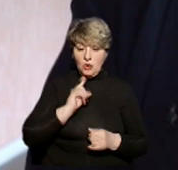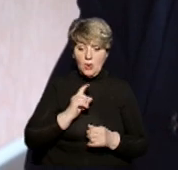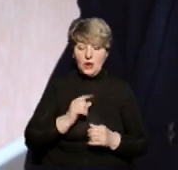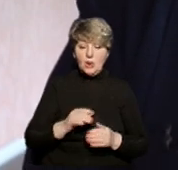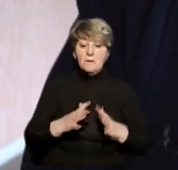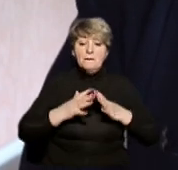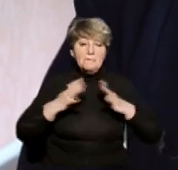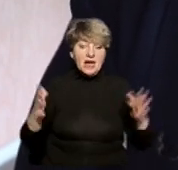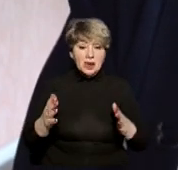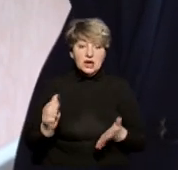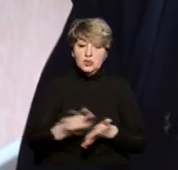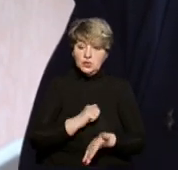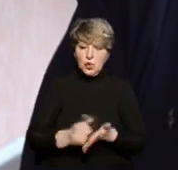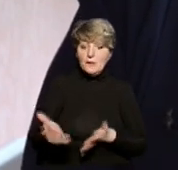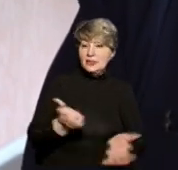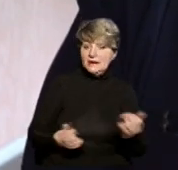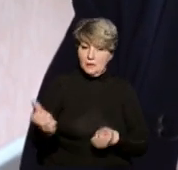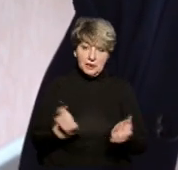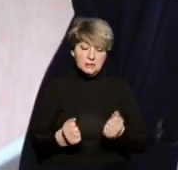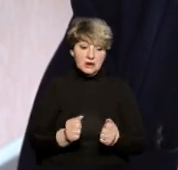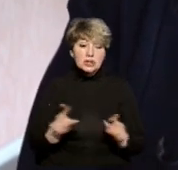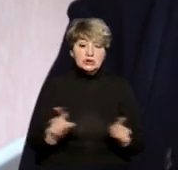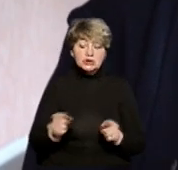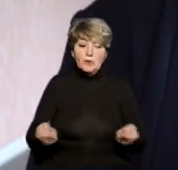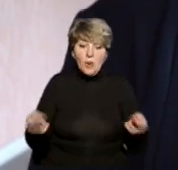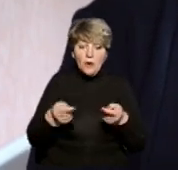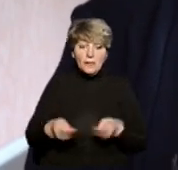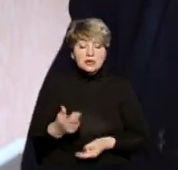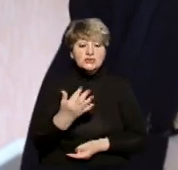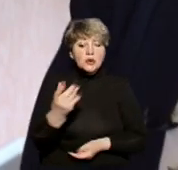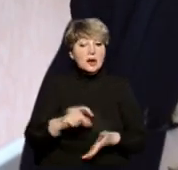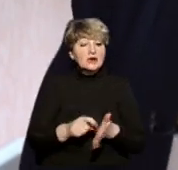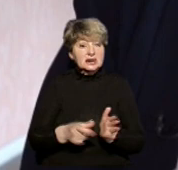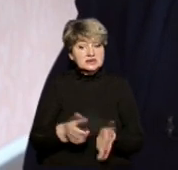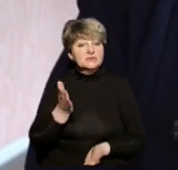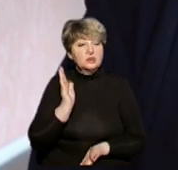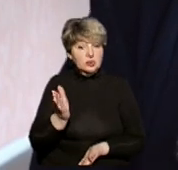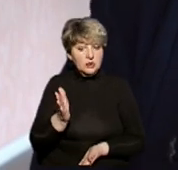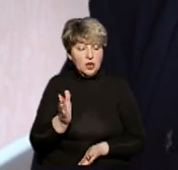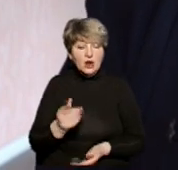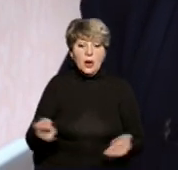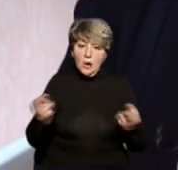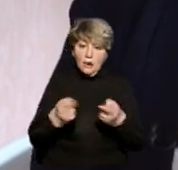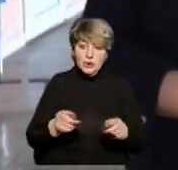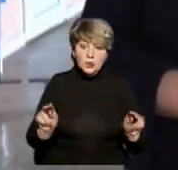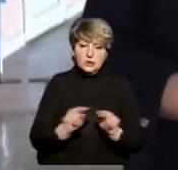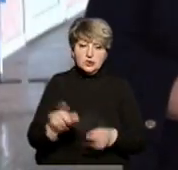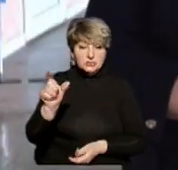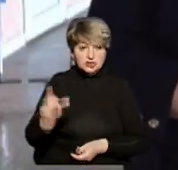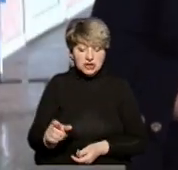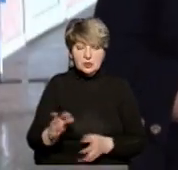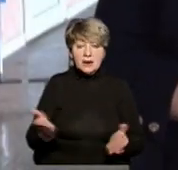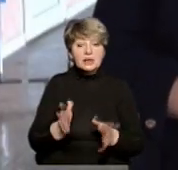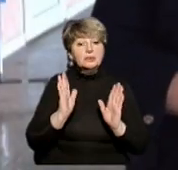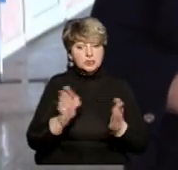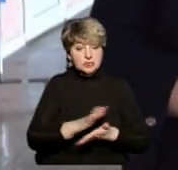більшість документів наберемо для того, щоб визначити, скільки все-таки буде класів, визначити з вчителями, які будуть працювати. Міністерство